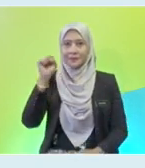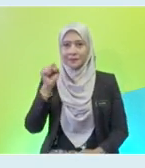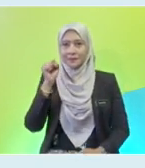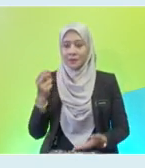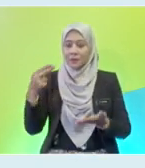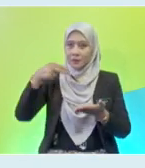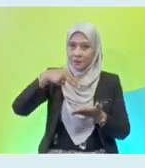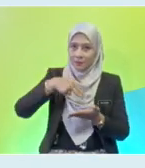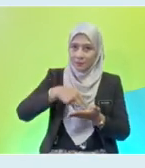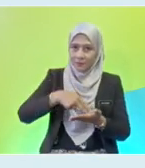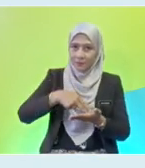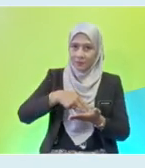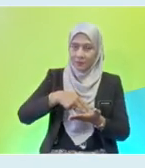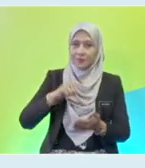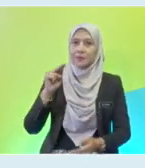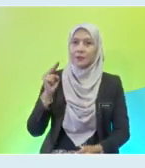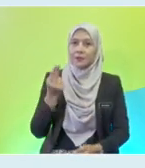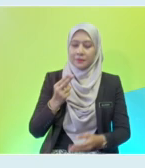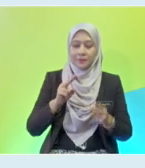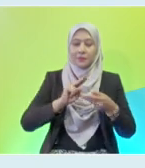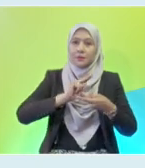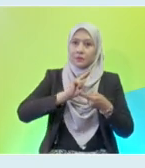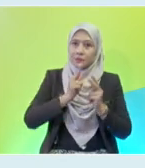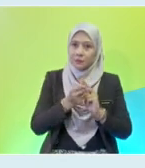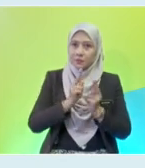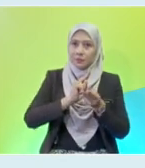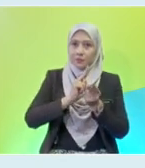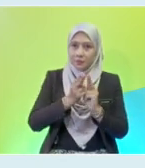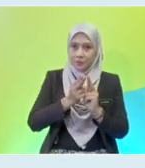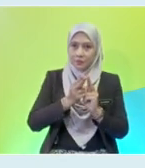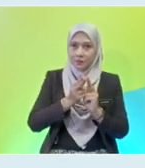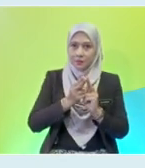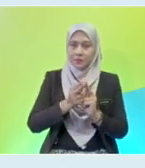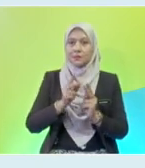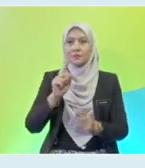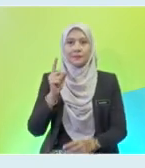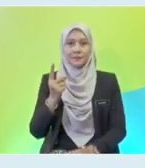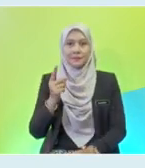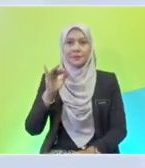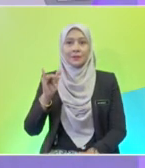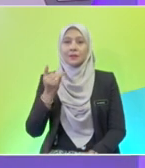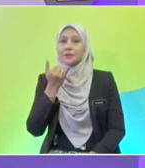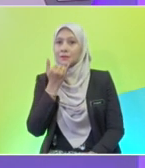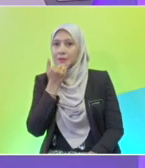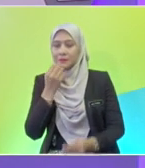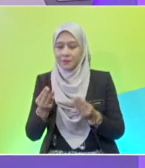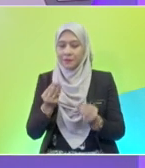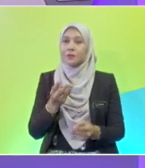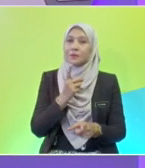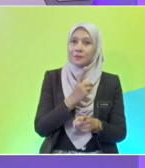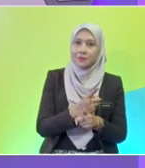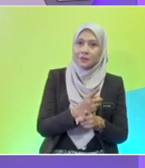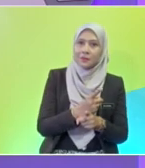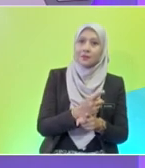mana contoh dia bahan merupakan suatu item Nah jadi di situ eh murid-murid jadi kertas satu